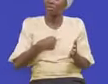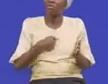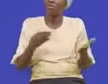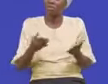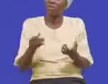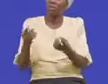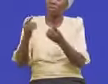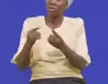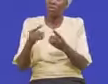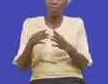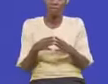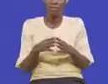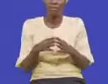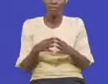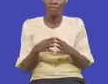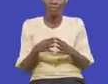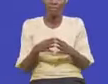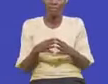Bena aƒetɔ meva.